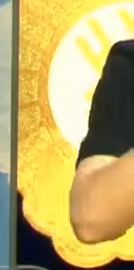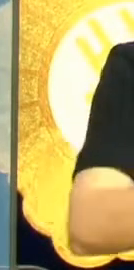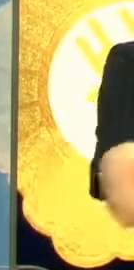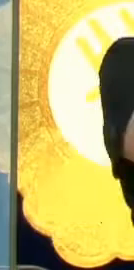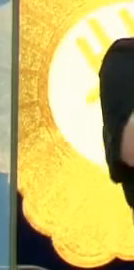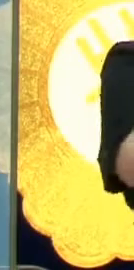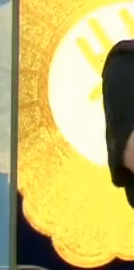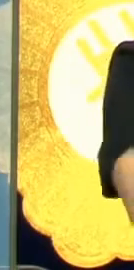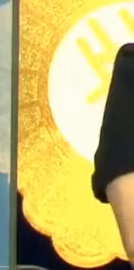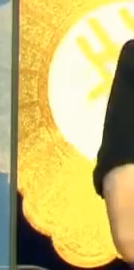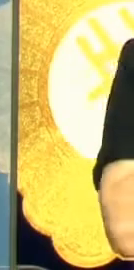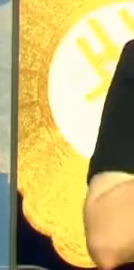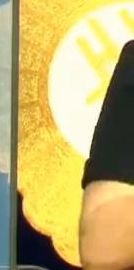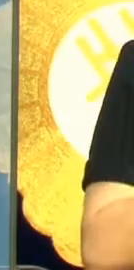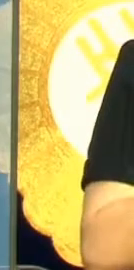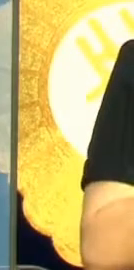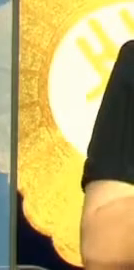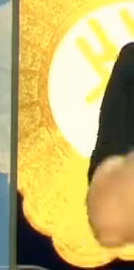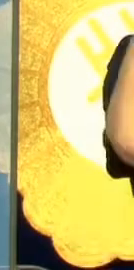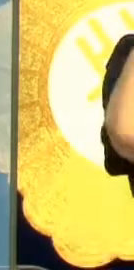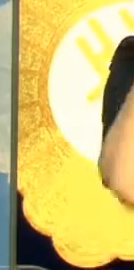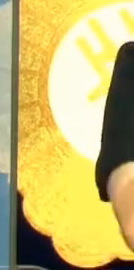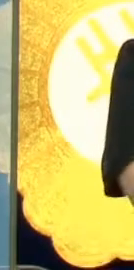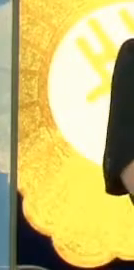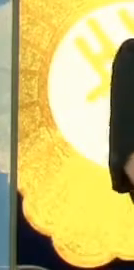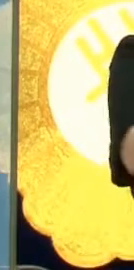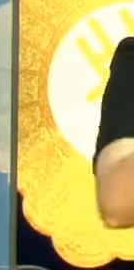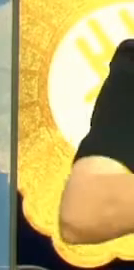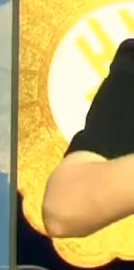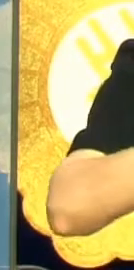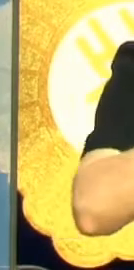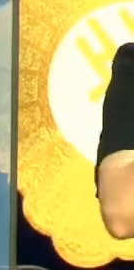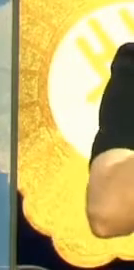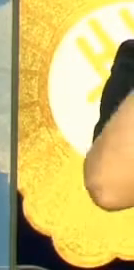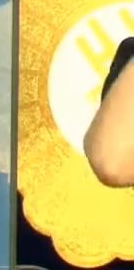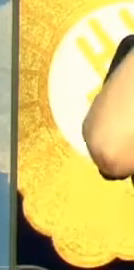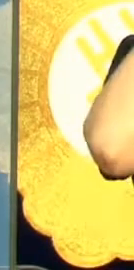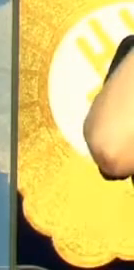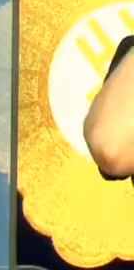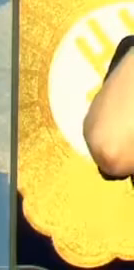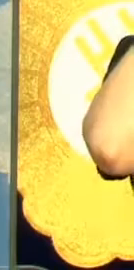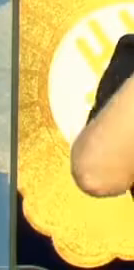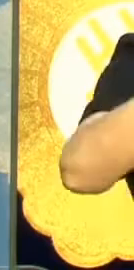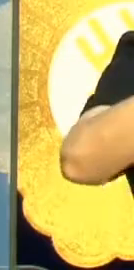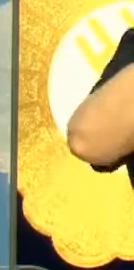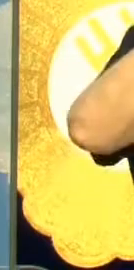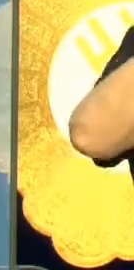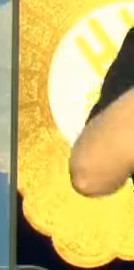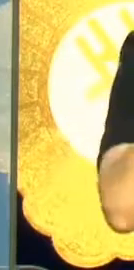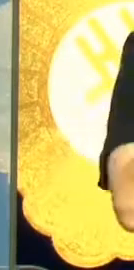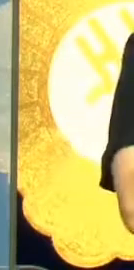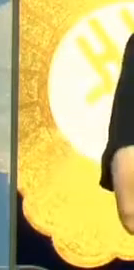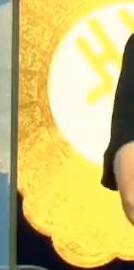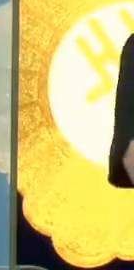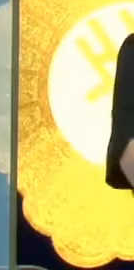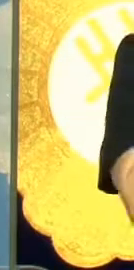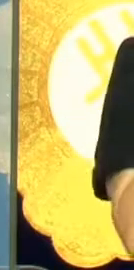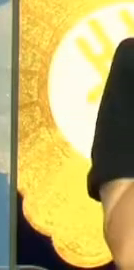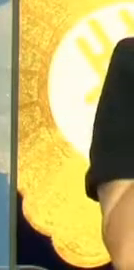반복되고 있습니다. 그만큼 대한민국 법원은 국민들의 인식과 괴리된 판단을 내리고